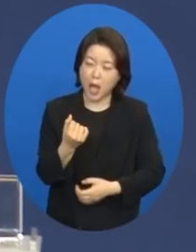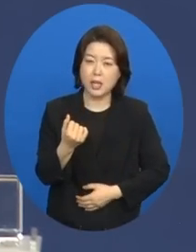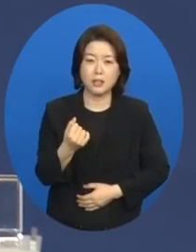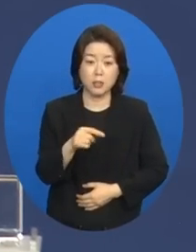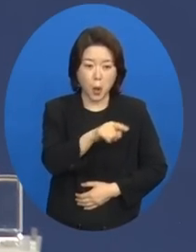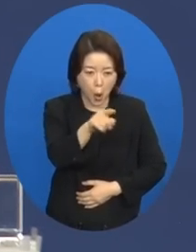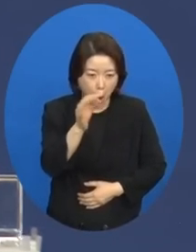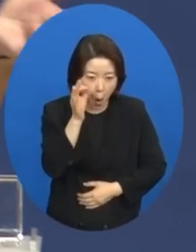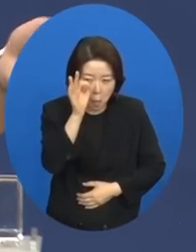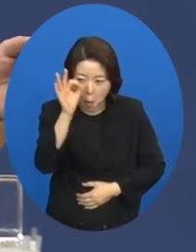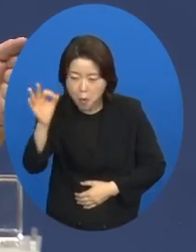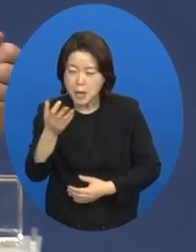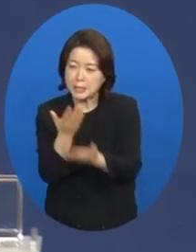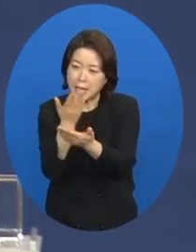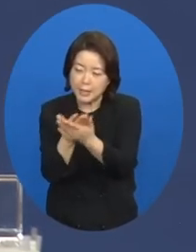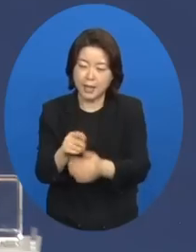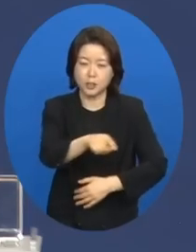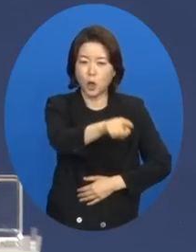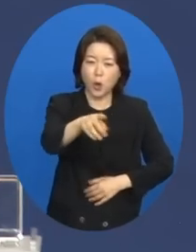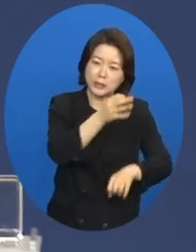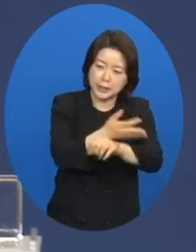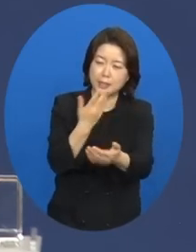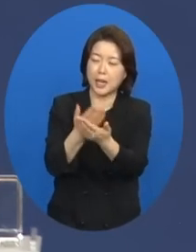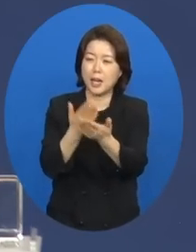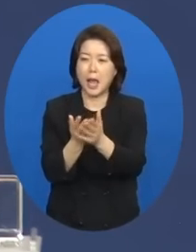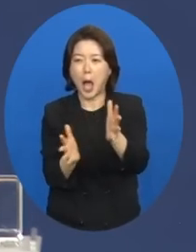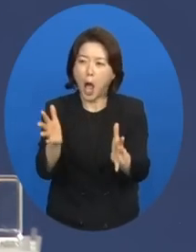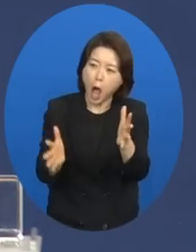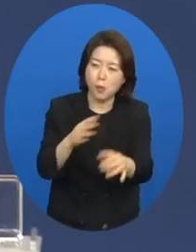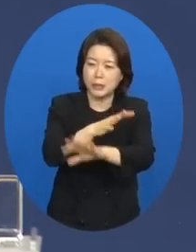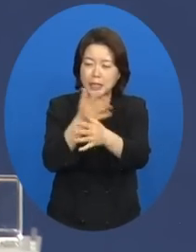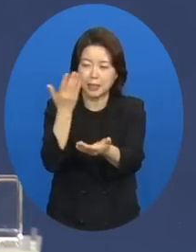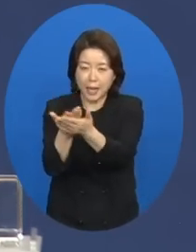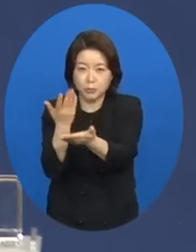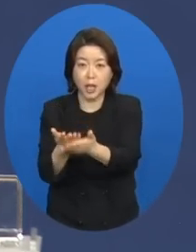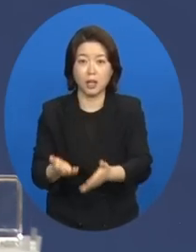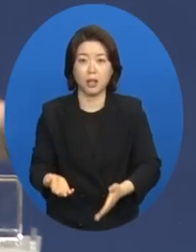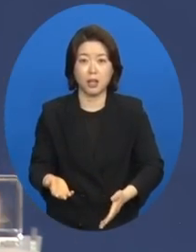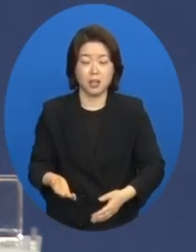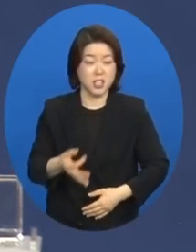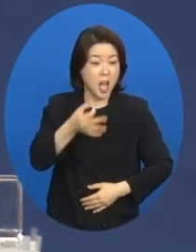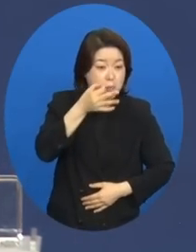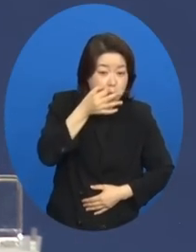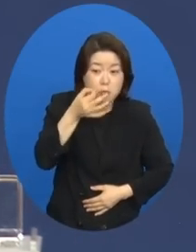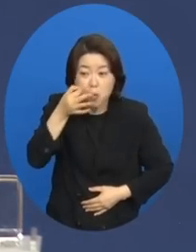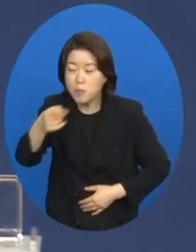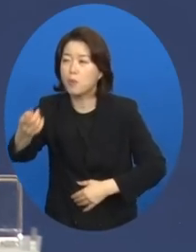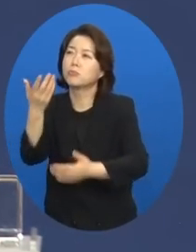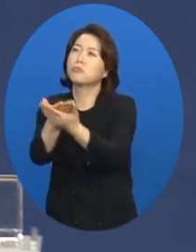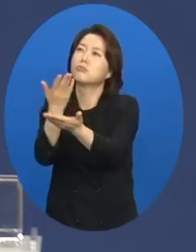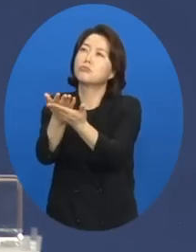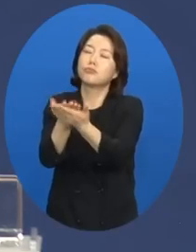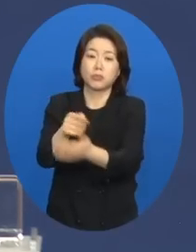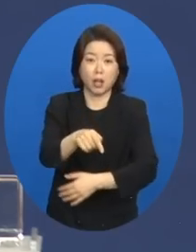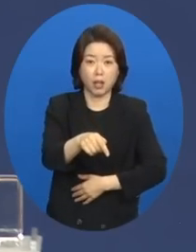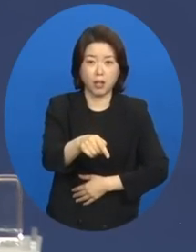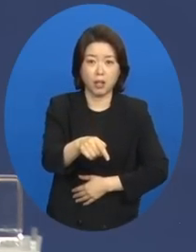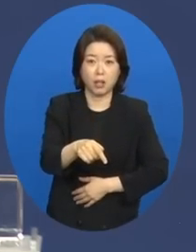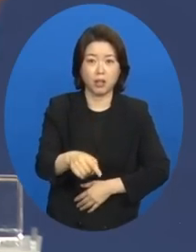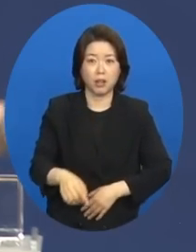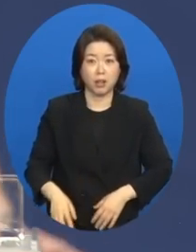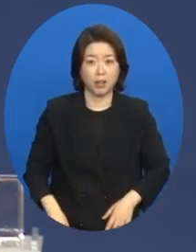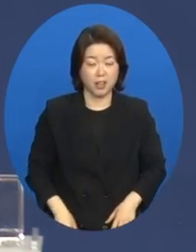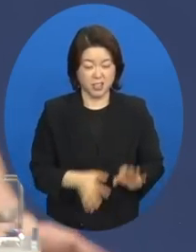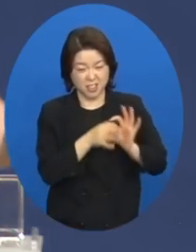조르잖아요. 자전거 사달라, 변신 로봇 사달라, 뭐 계속 눈에 뵈는 것마다 사달라 뭐 한다